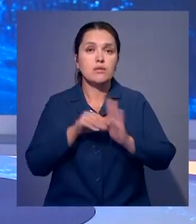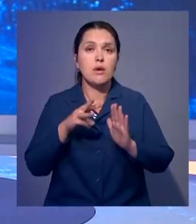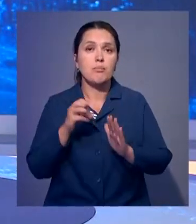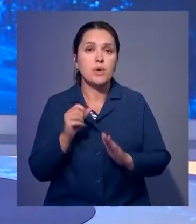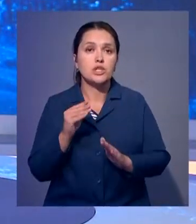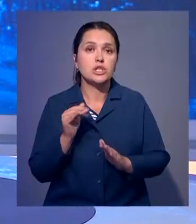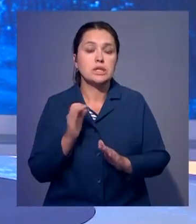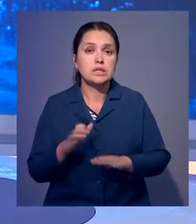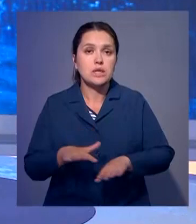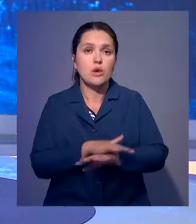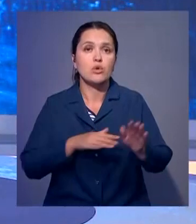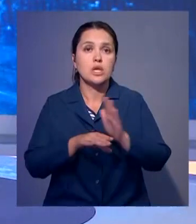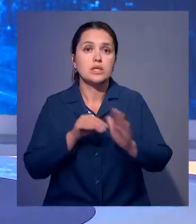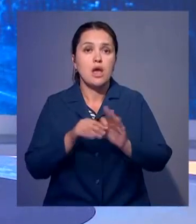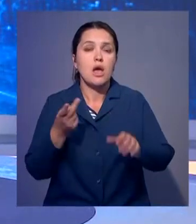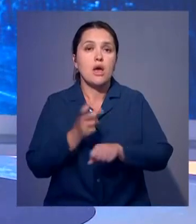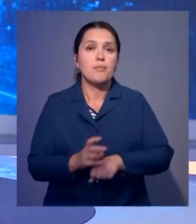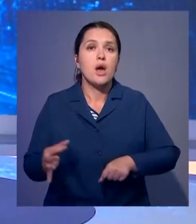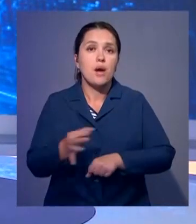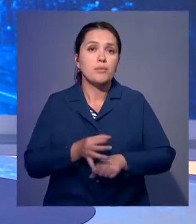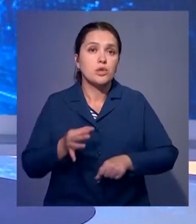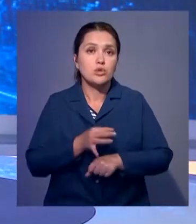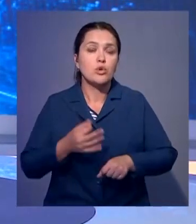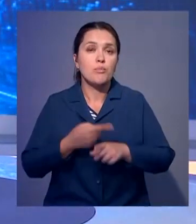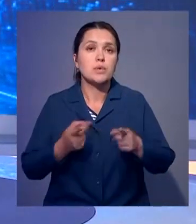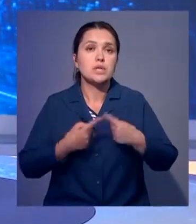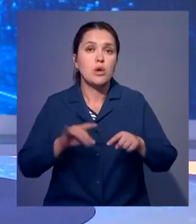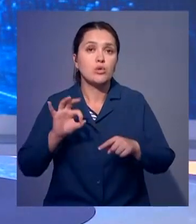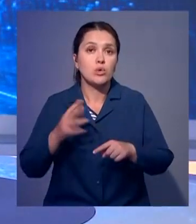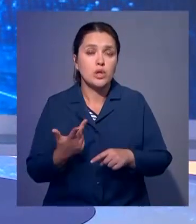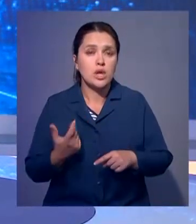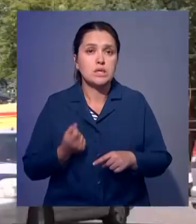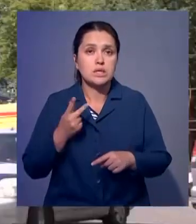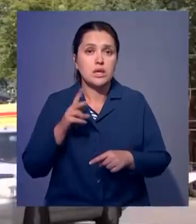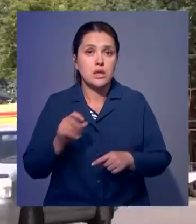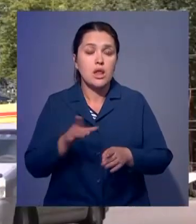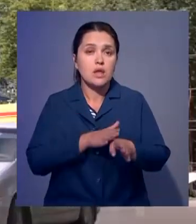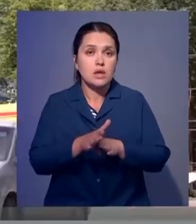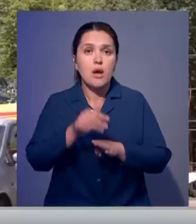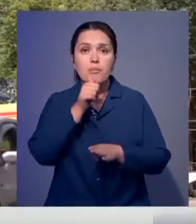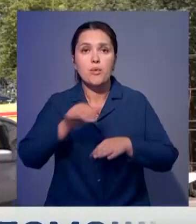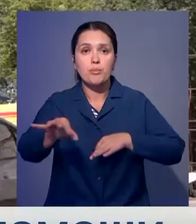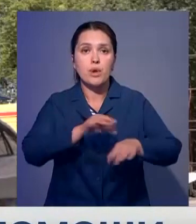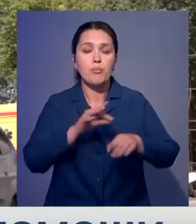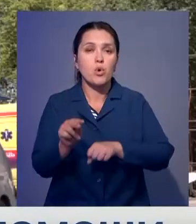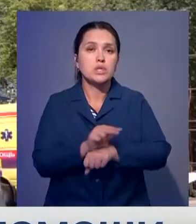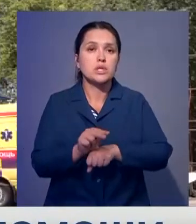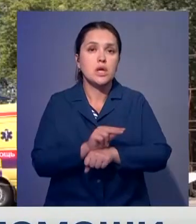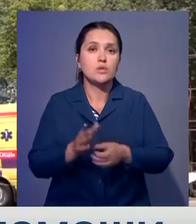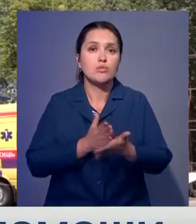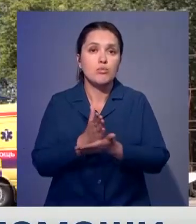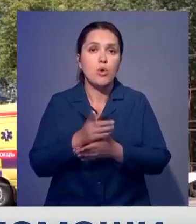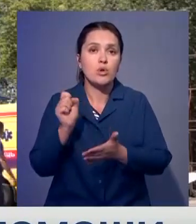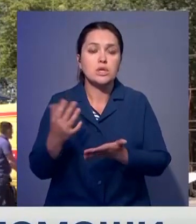Мажилиса. Народные избранники посетили областную станцию скорой помощи. Уже несколько лет там реализуется пилотный проект по